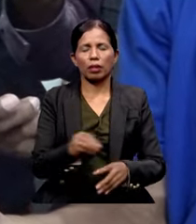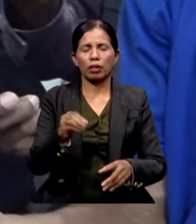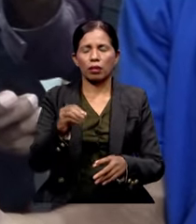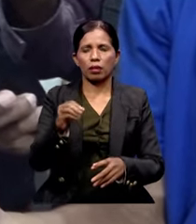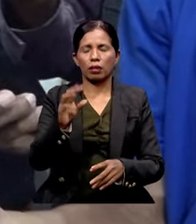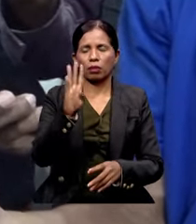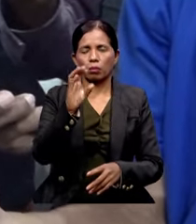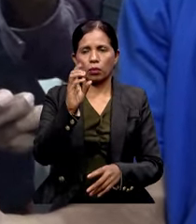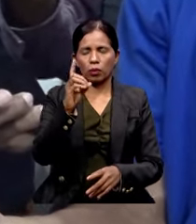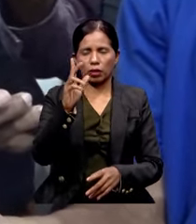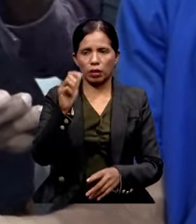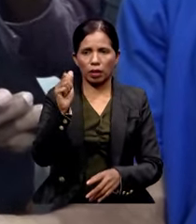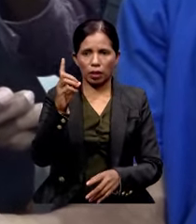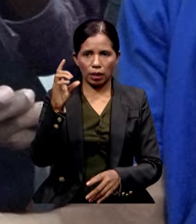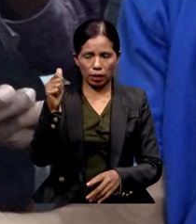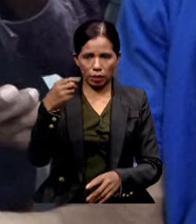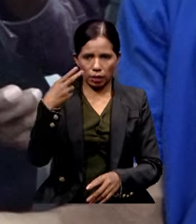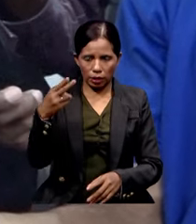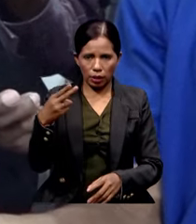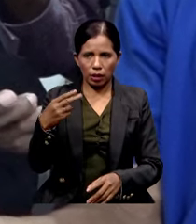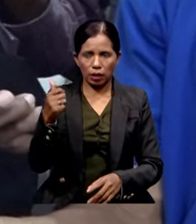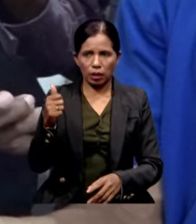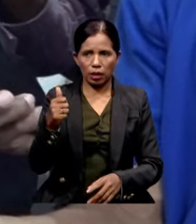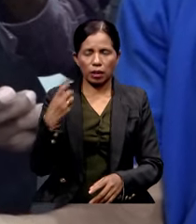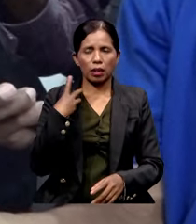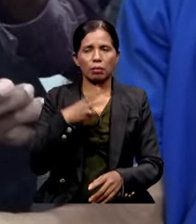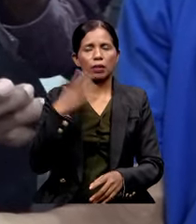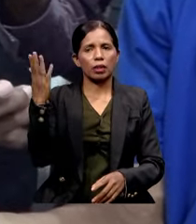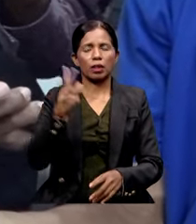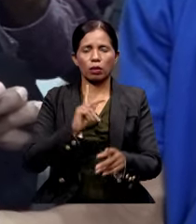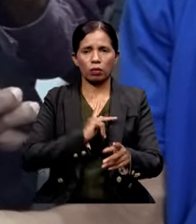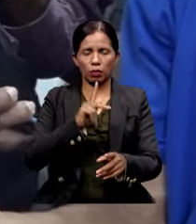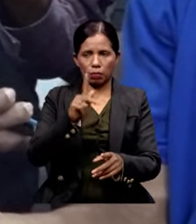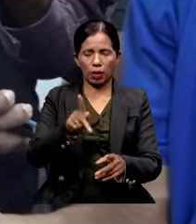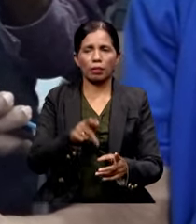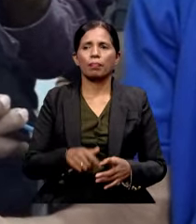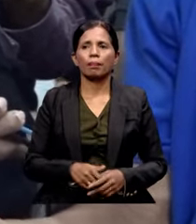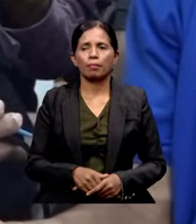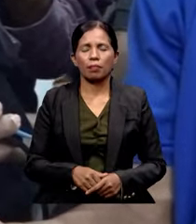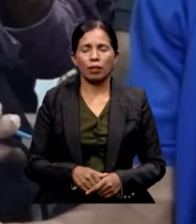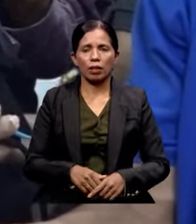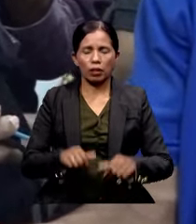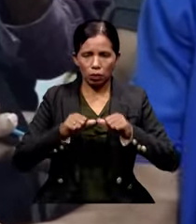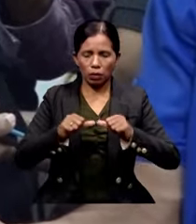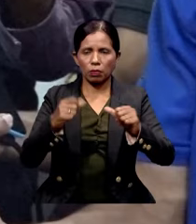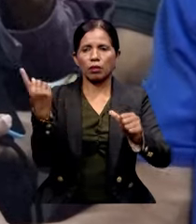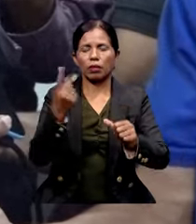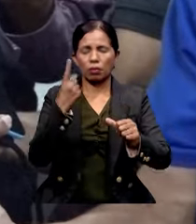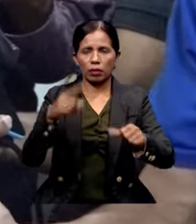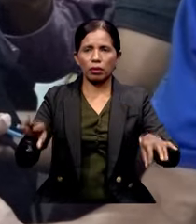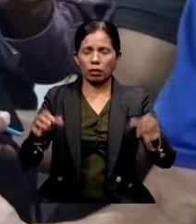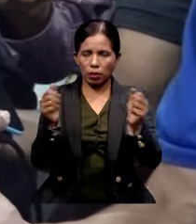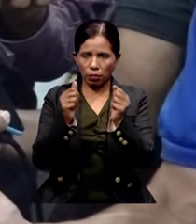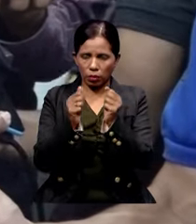budaya waktu itu ke pemerintah kota Kupang sehingga ee untuk berkelanjutan Mempererat